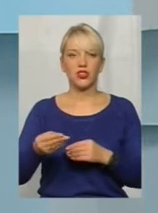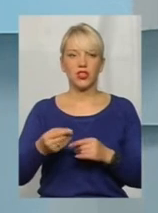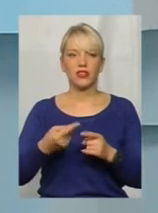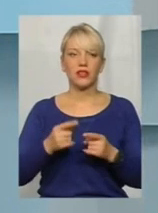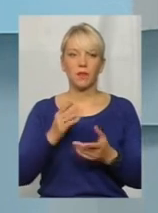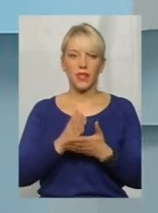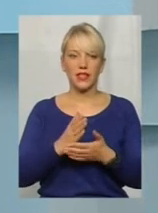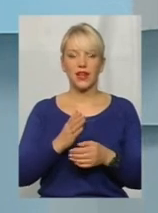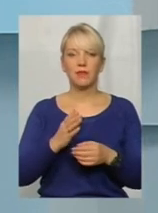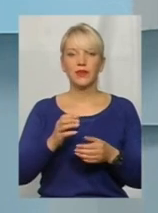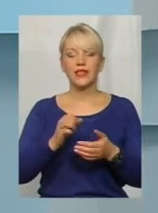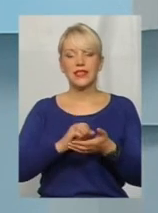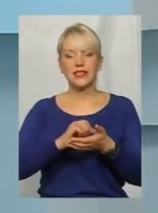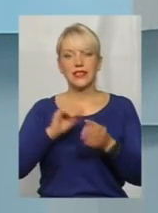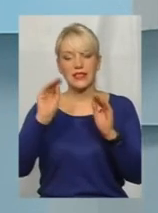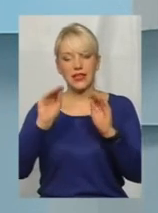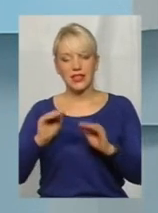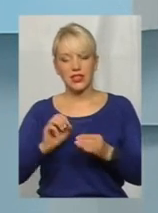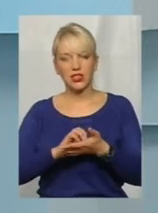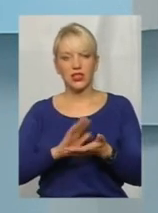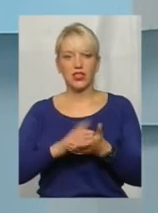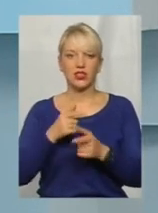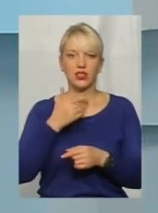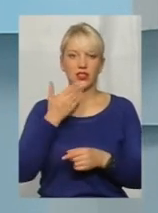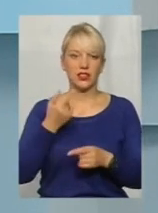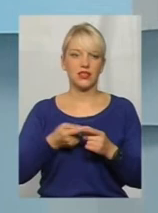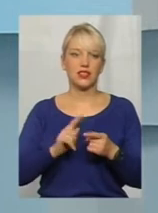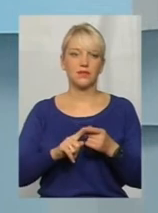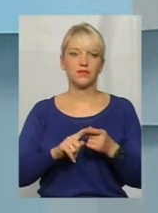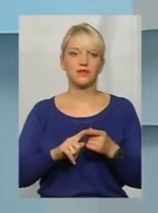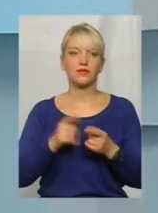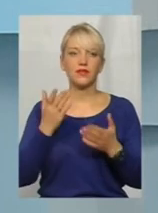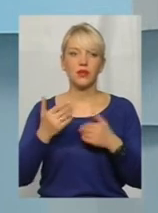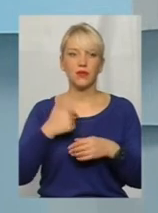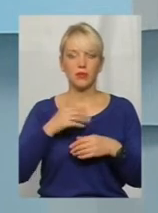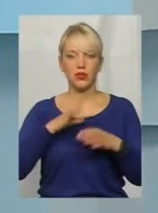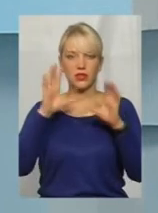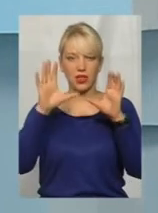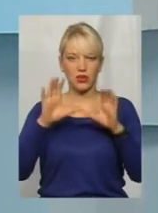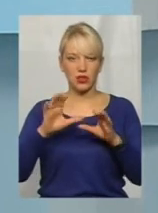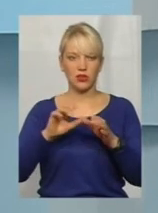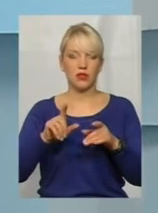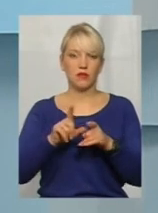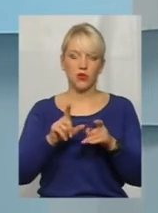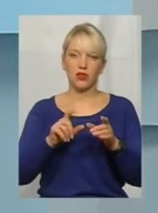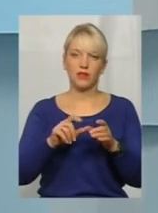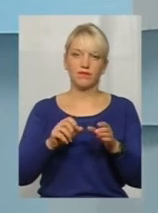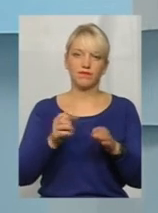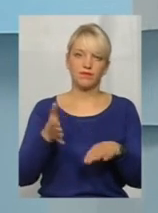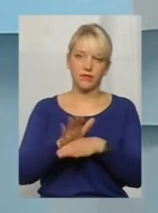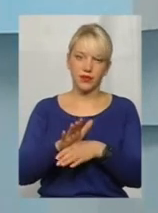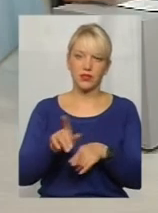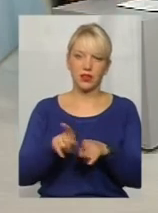є статистичні дані чи відсутні статистичні дані, оскільки це в нас, якби була законодавством встановлена така статистична інформація.